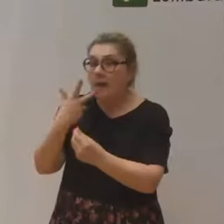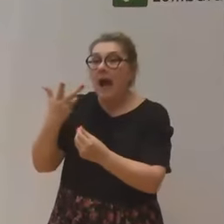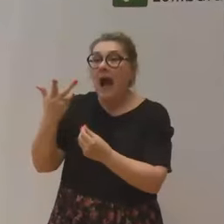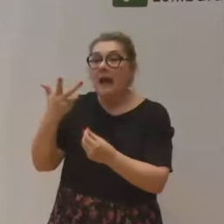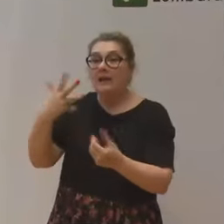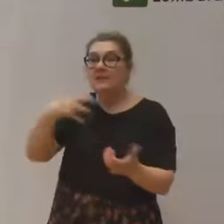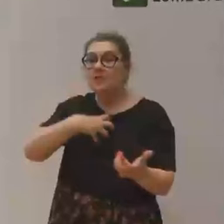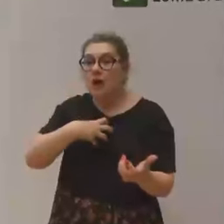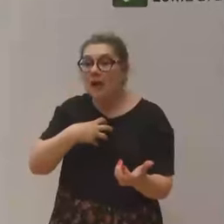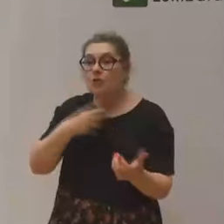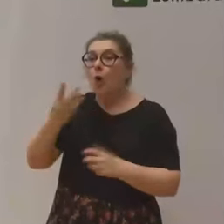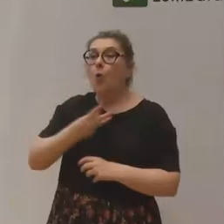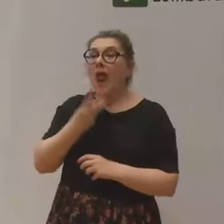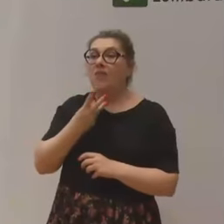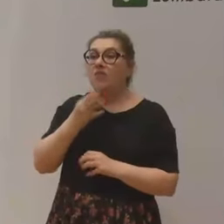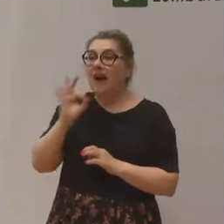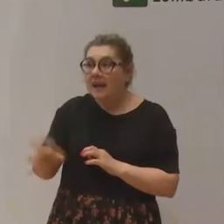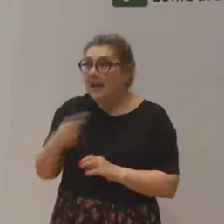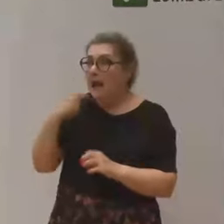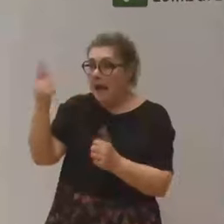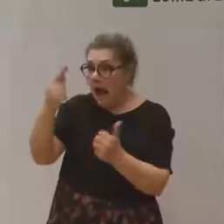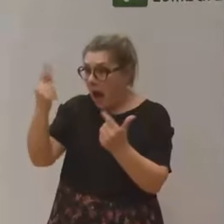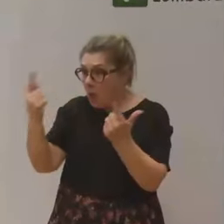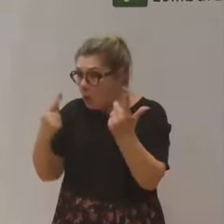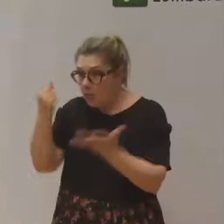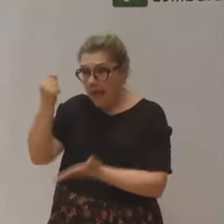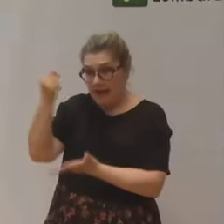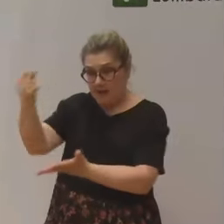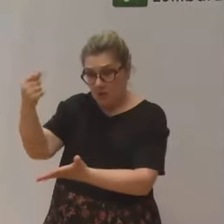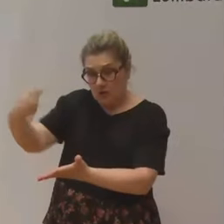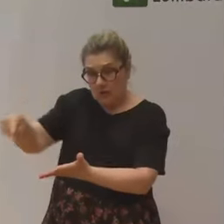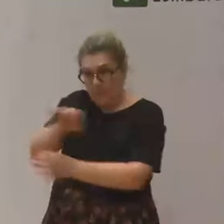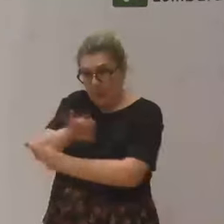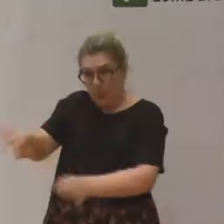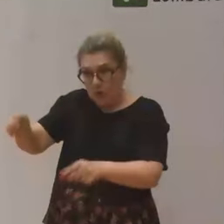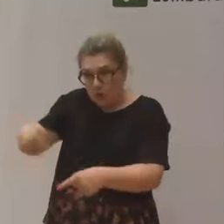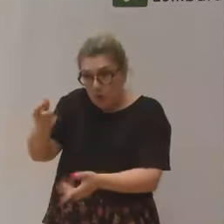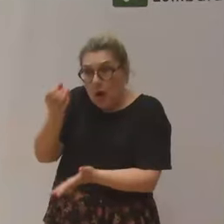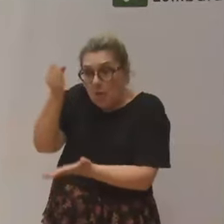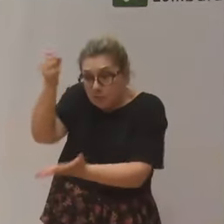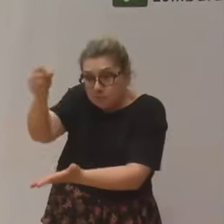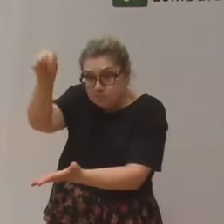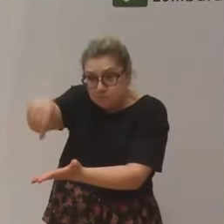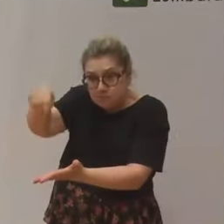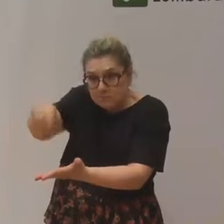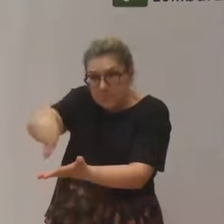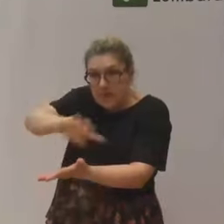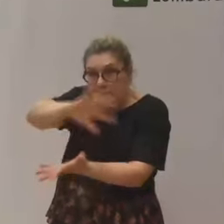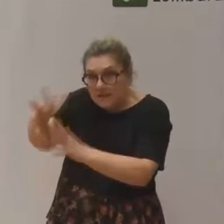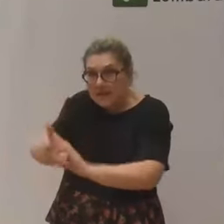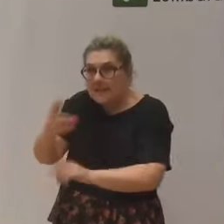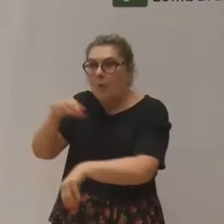per fare in modo che alcune delle risorse che oggi sono destinate lì, perché incardinate in